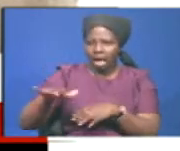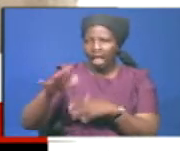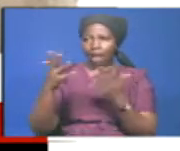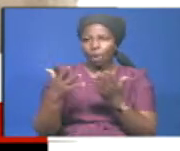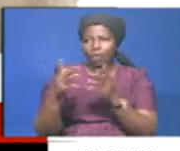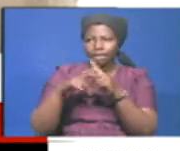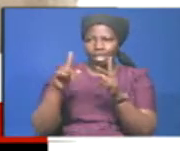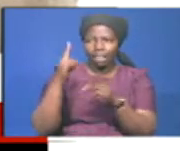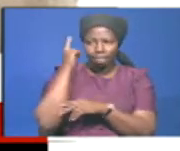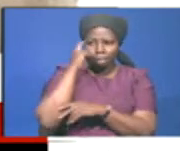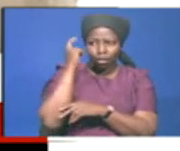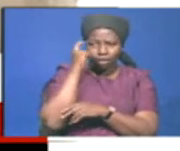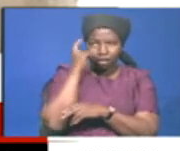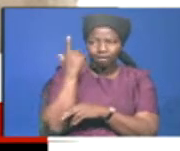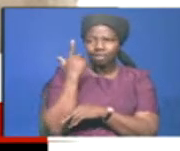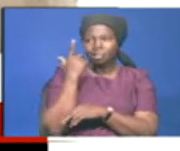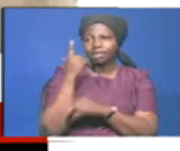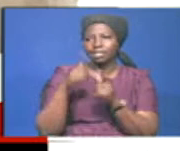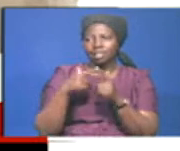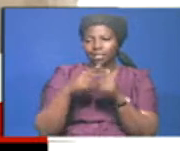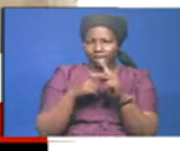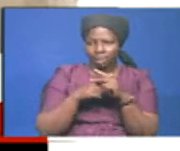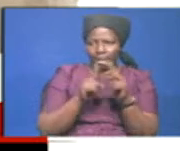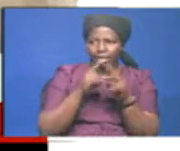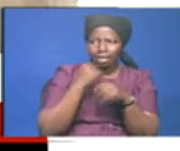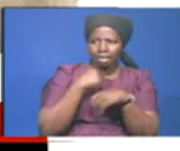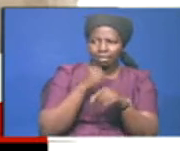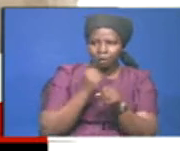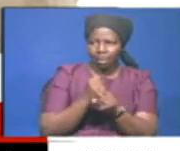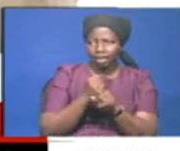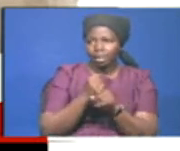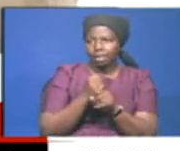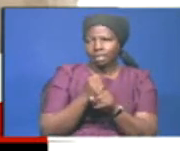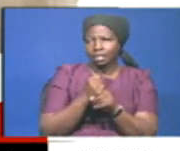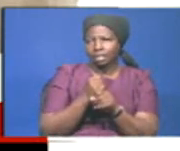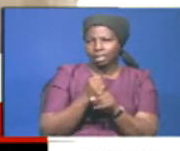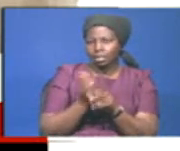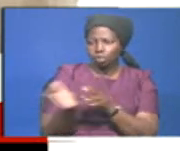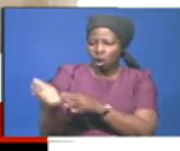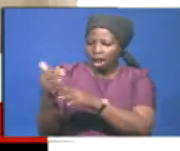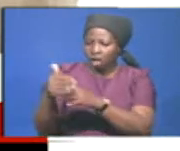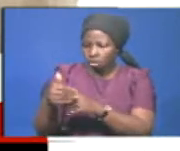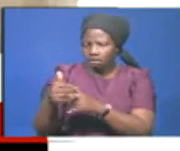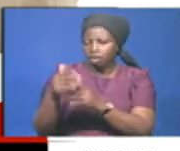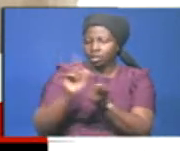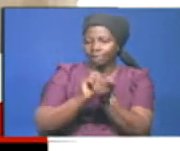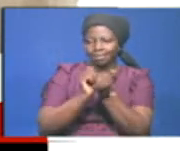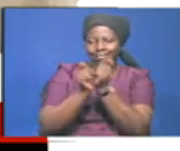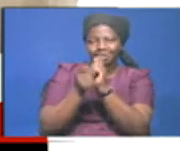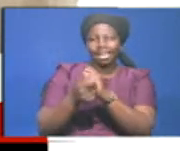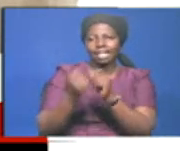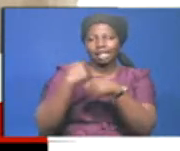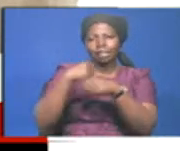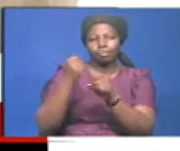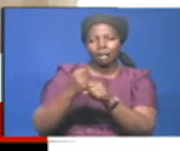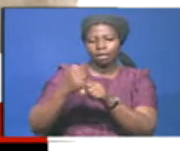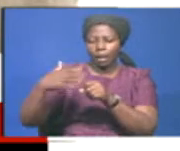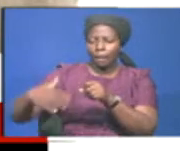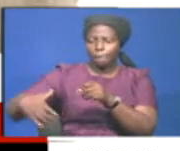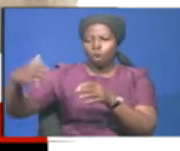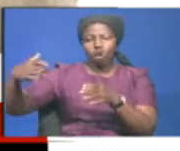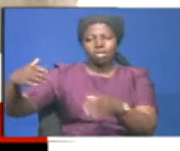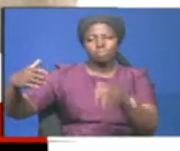tukaanza kufanya recycling ya hiyo plastic, ndio tutengeneze vigingi za kutumika kwa